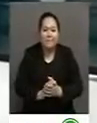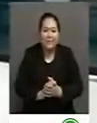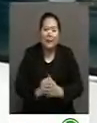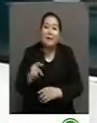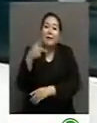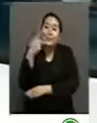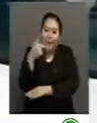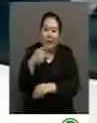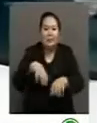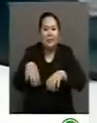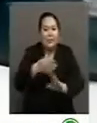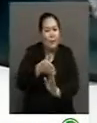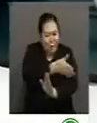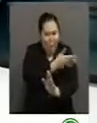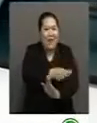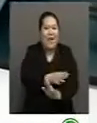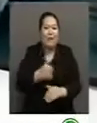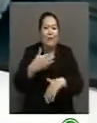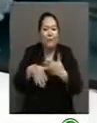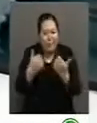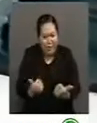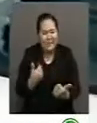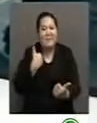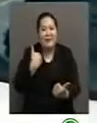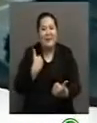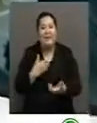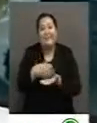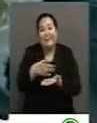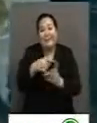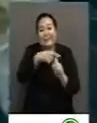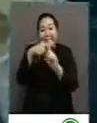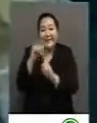ำเนินต่อเนื่องถึงวันนี้ด้วยค่ะนี่คือข่าวสารทั้งหมดที่นำมาอัปเดตคุณผู้ชมกันในช่วงเที่ยงวันนี้ค่ะ